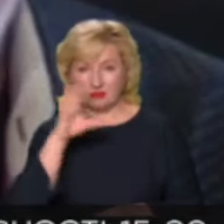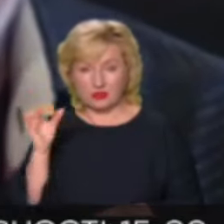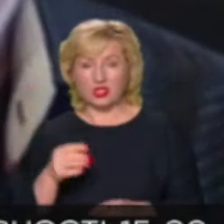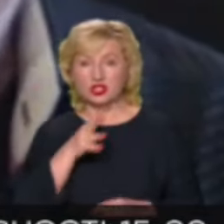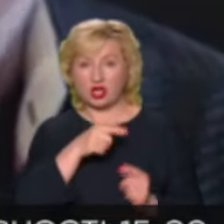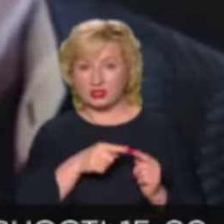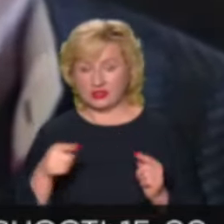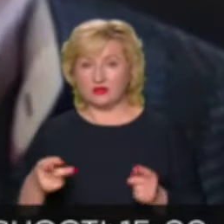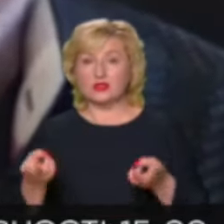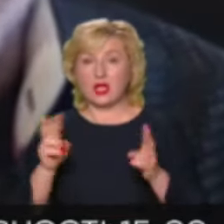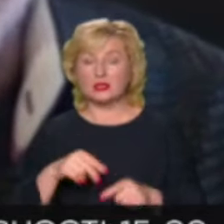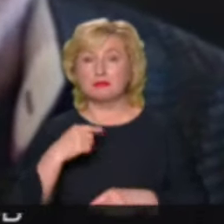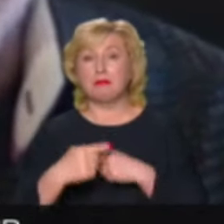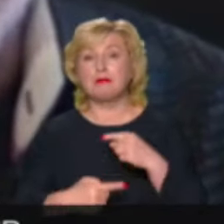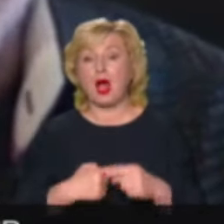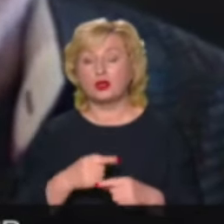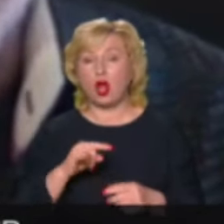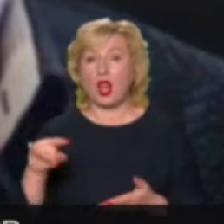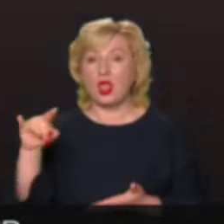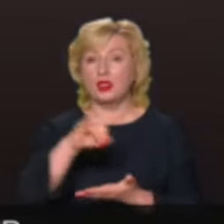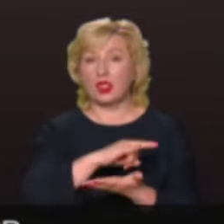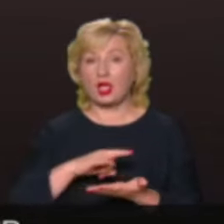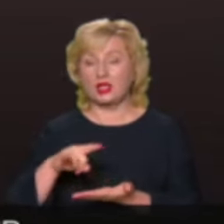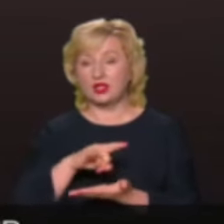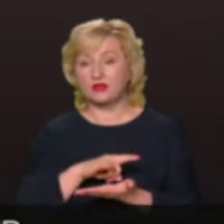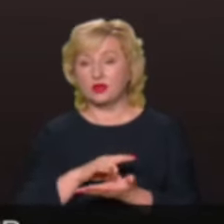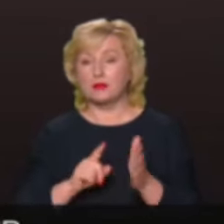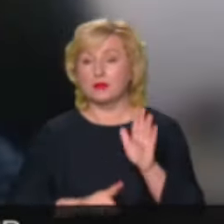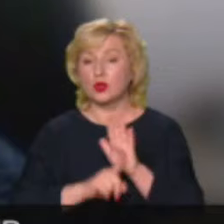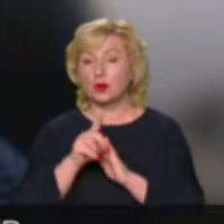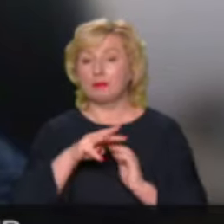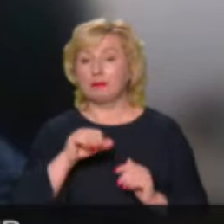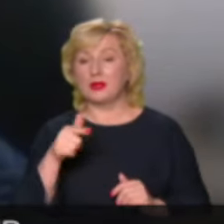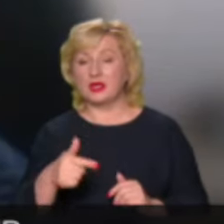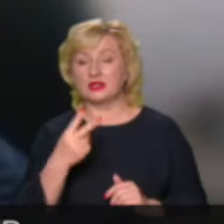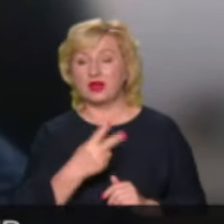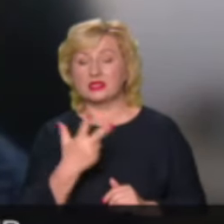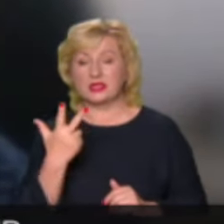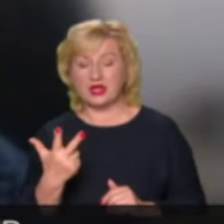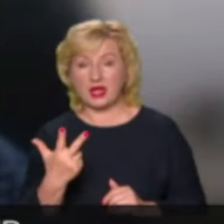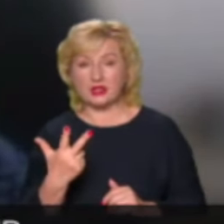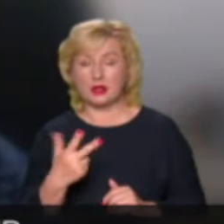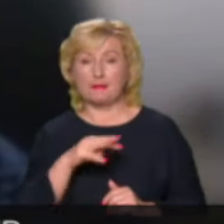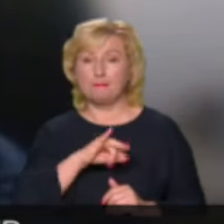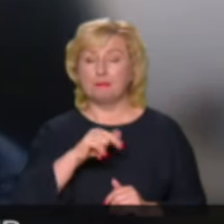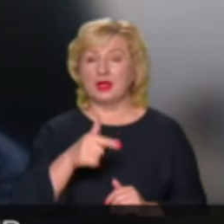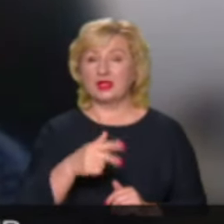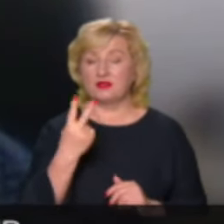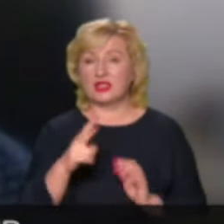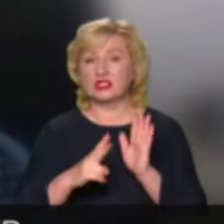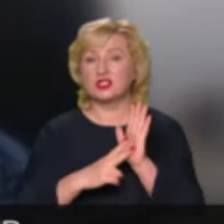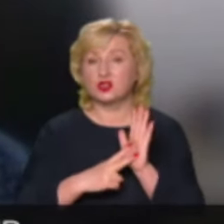там спадок літаки, там, починаючи Міг-23, Міг-27,